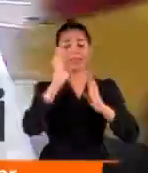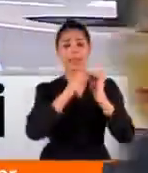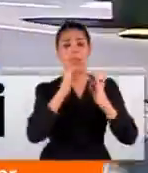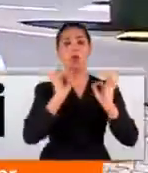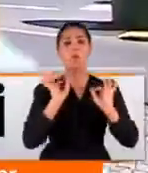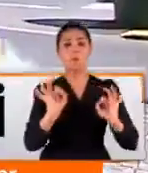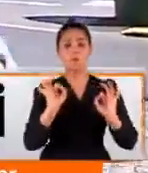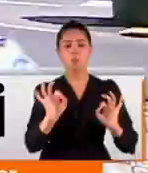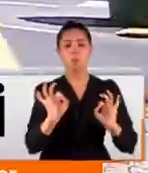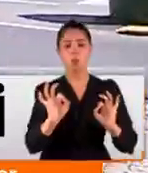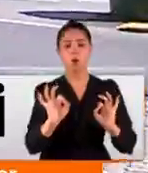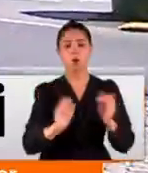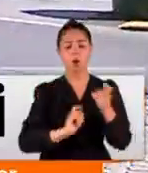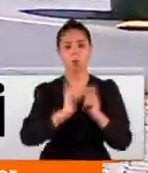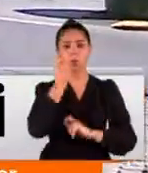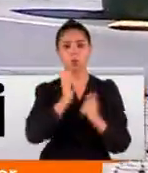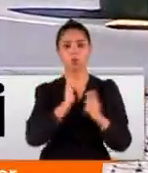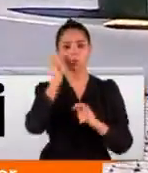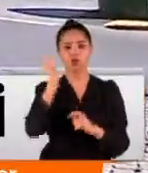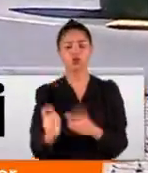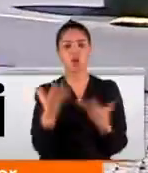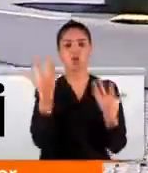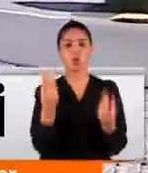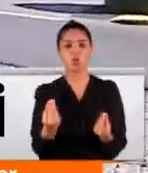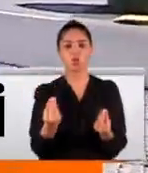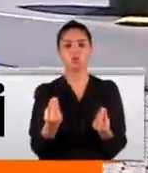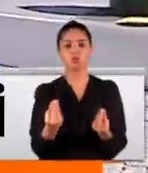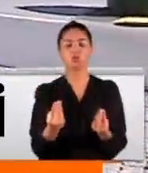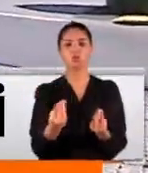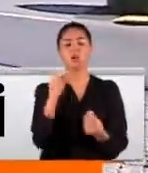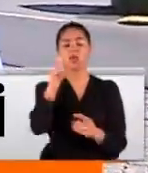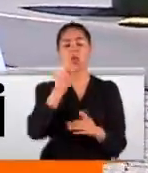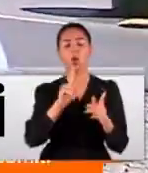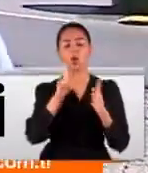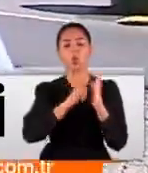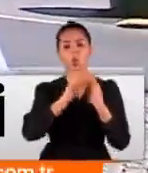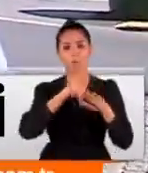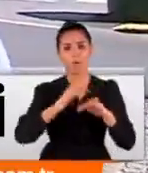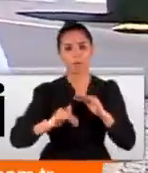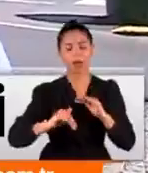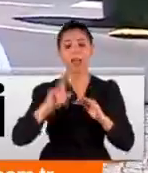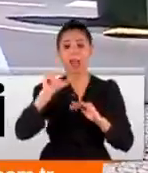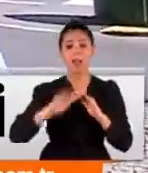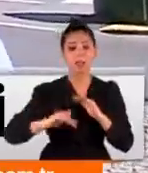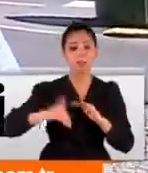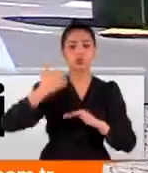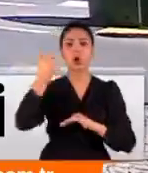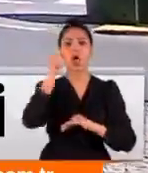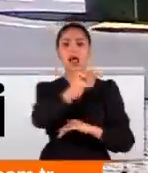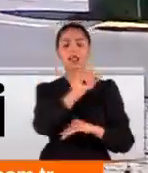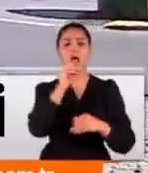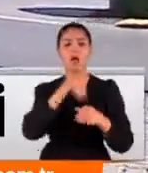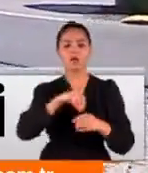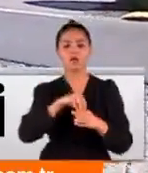muhakkak, adeta karak değil, kullanmasını zorunlu hale getirecek hukuma uygulamasını yapmak lazım. Ondan sonra bir 6 ay içinde